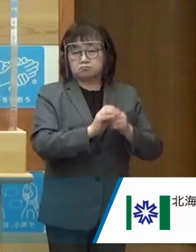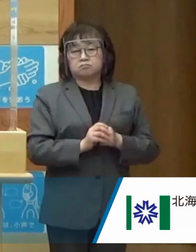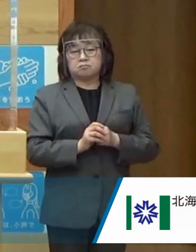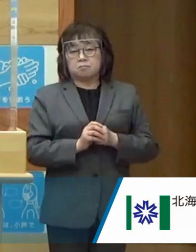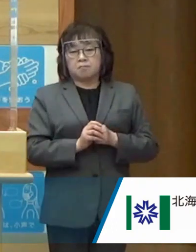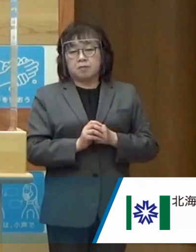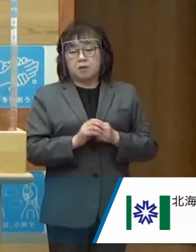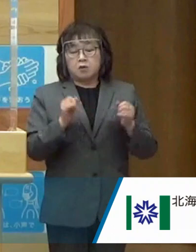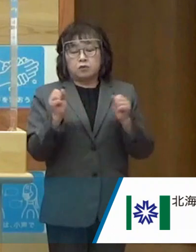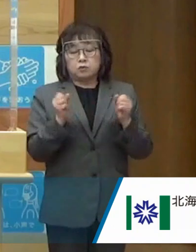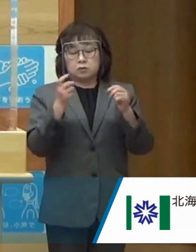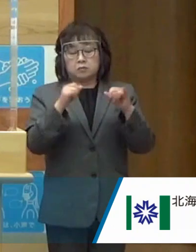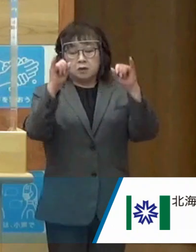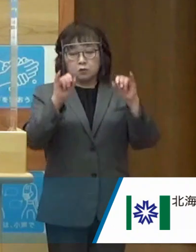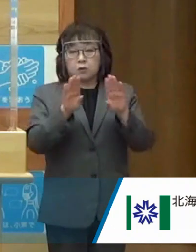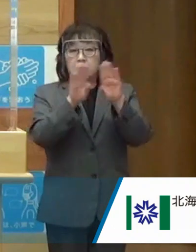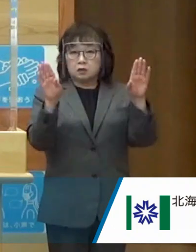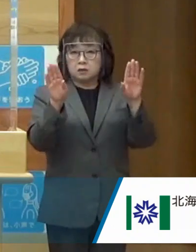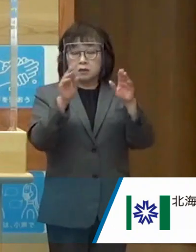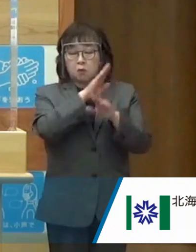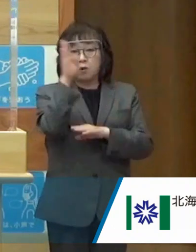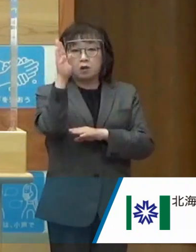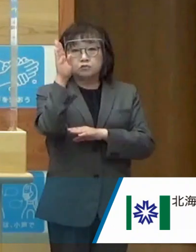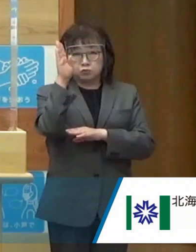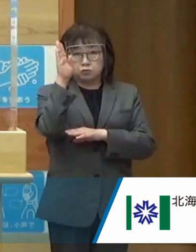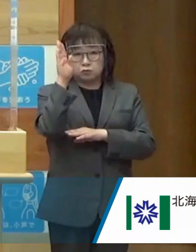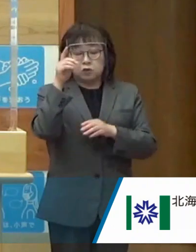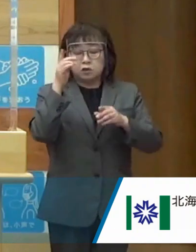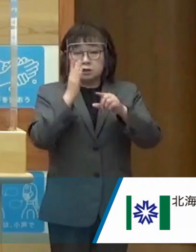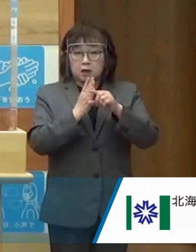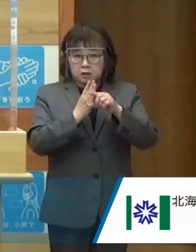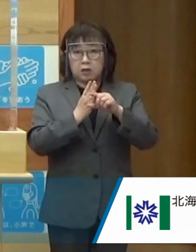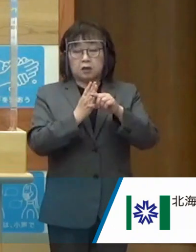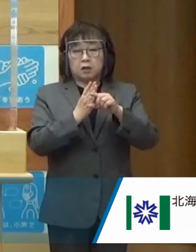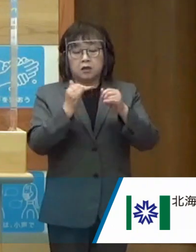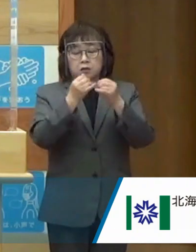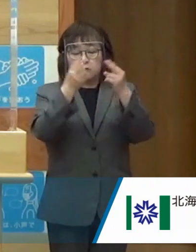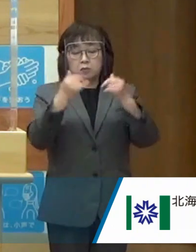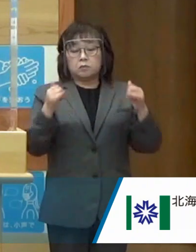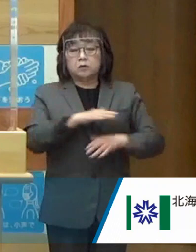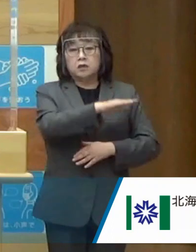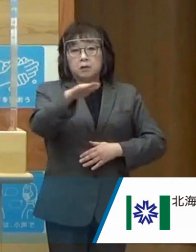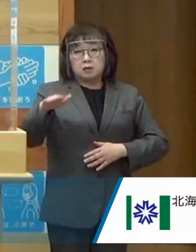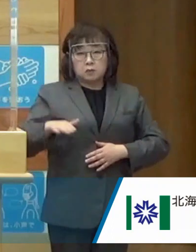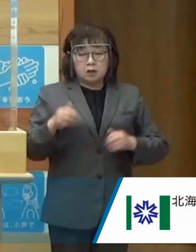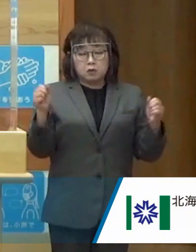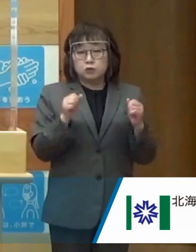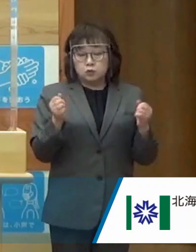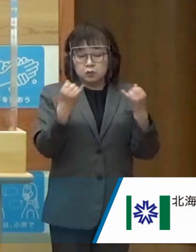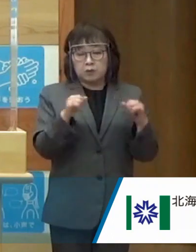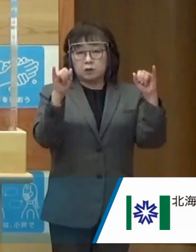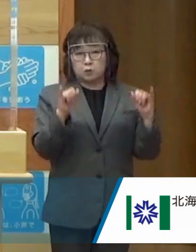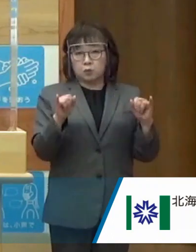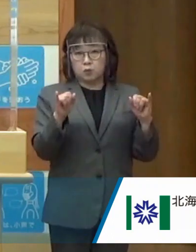冬のイベント開催が本格化するという中で、 道民の皆様には冬のイ